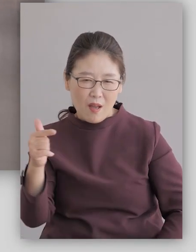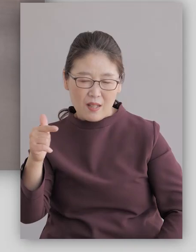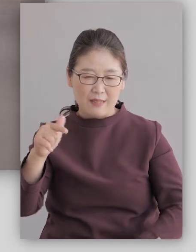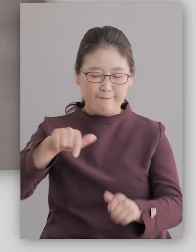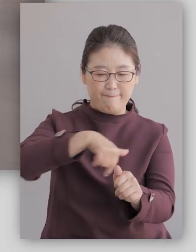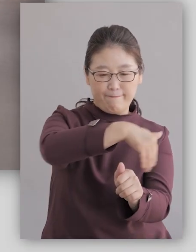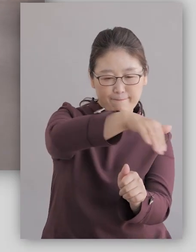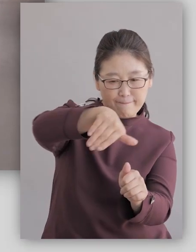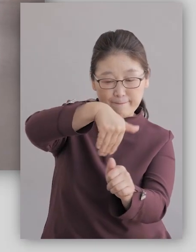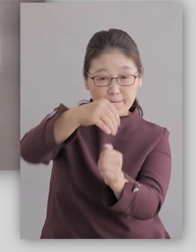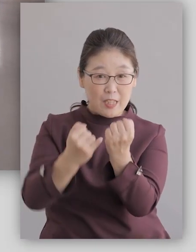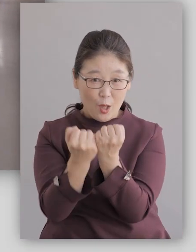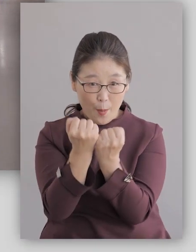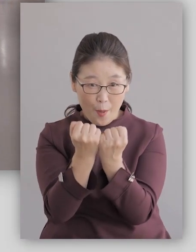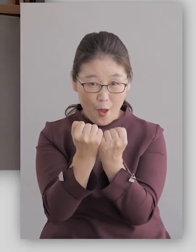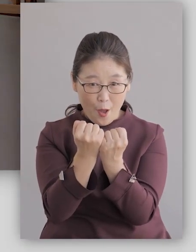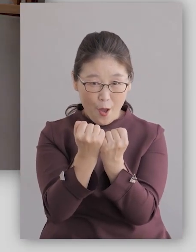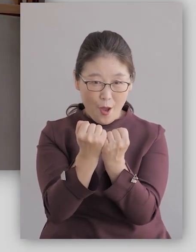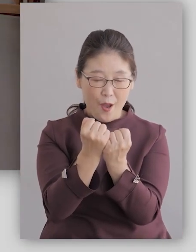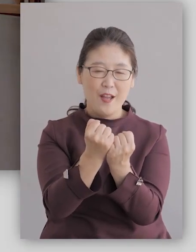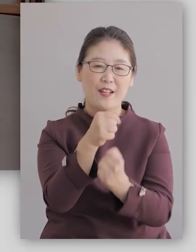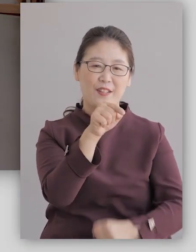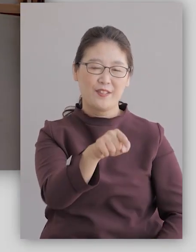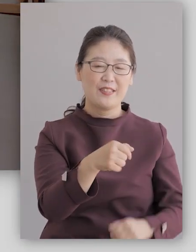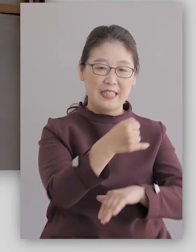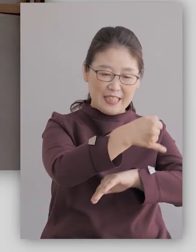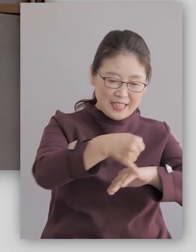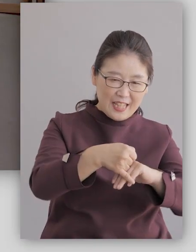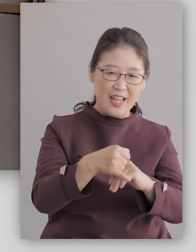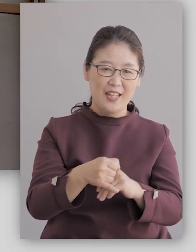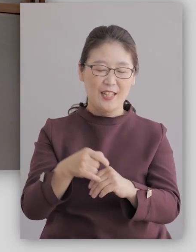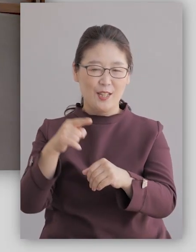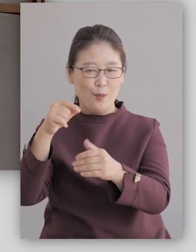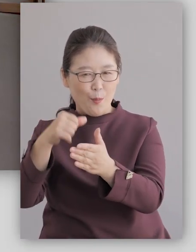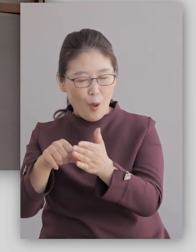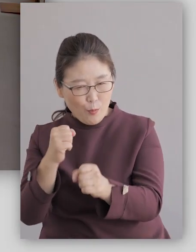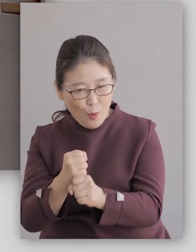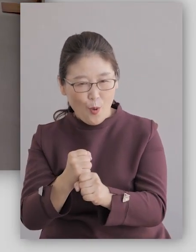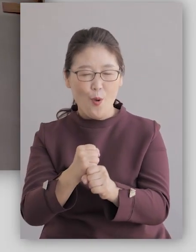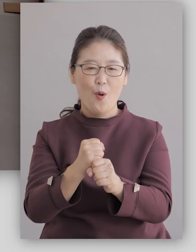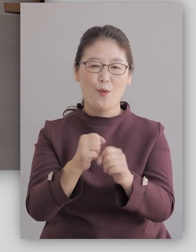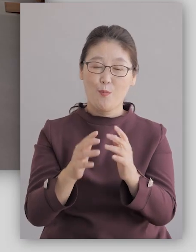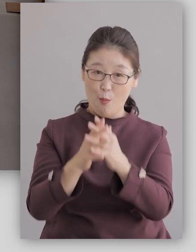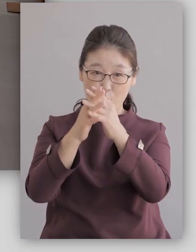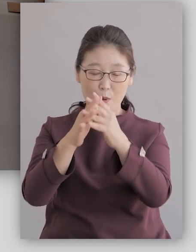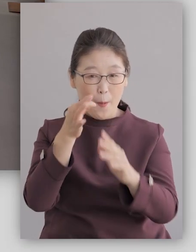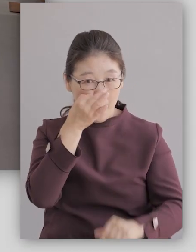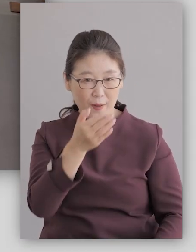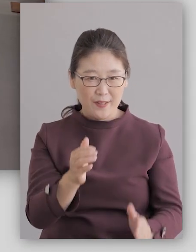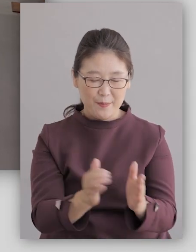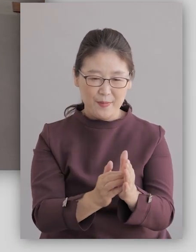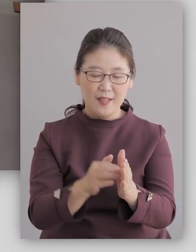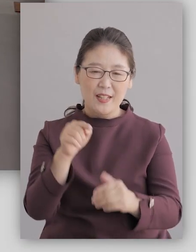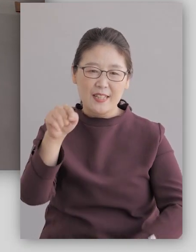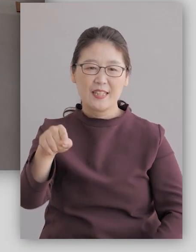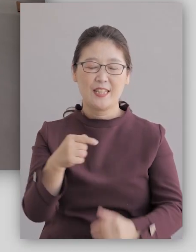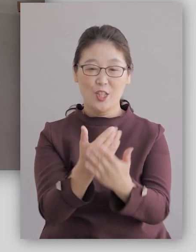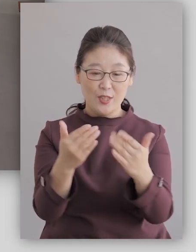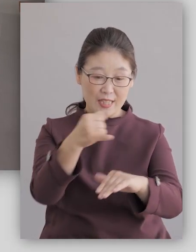있는 디자인, 건축, 공예를 함께 살펴봤습니다. 그리고 이러한 이야기들을 큐레이터나 예술가뿐만